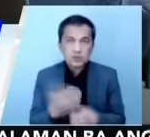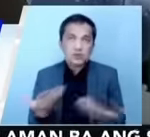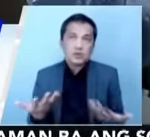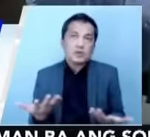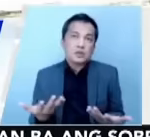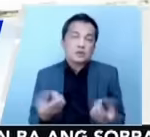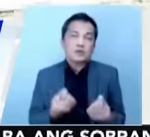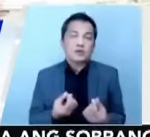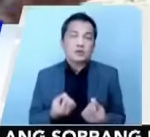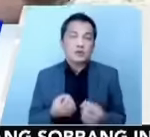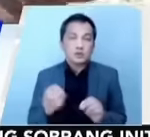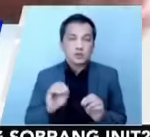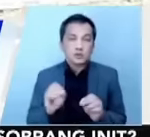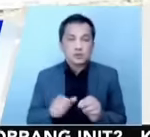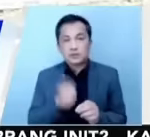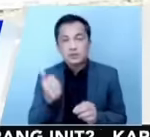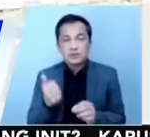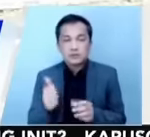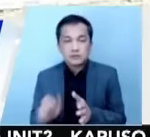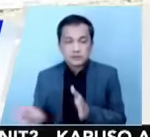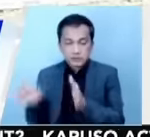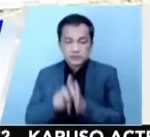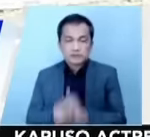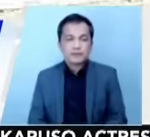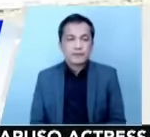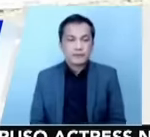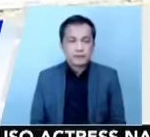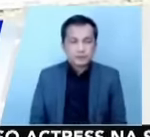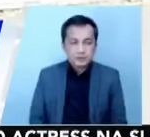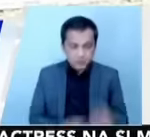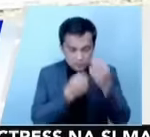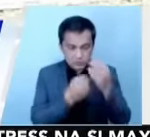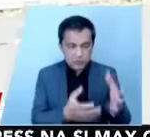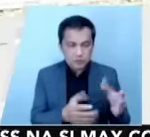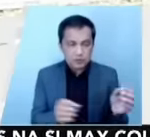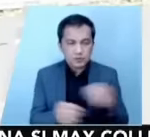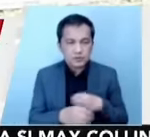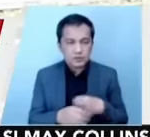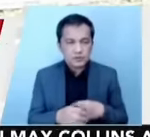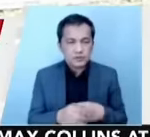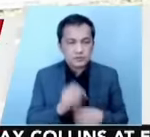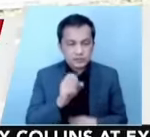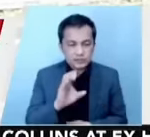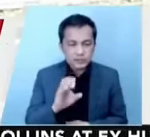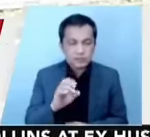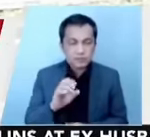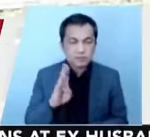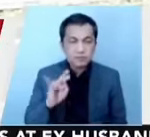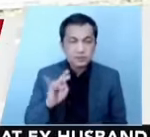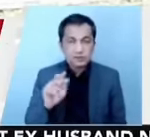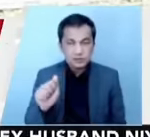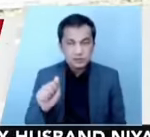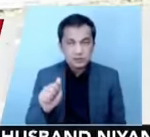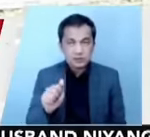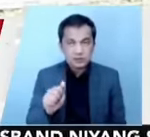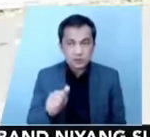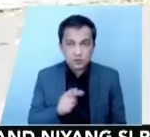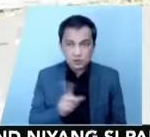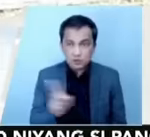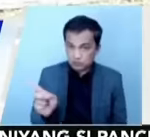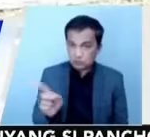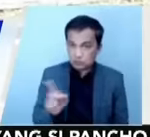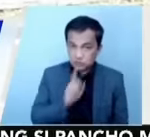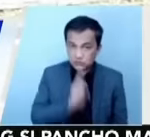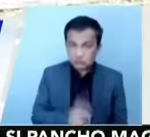ibang masakyan. Idudulog ko po ito sa opisina ni Secretary Jimmy Bautista, no? who I am sure will